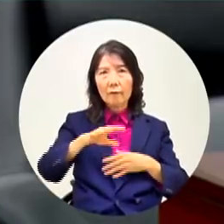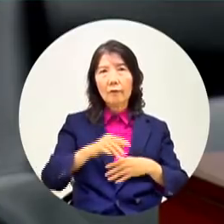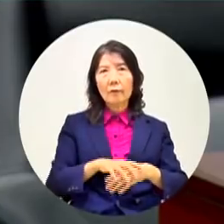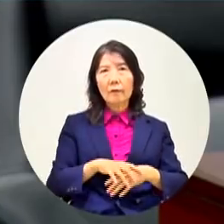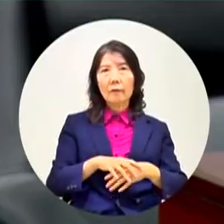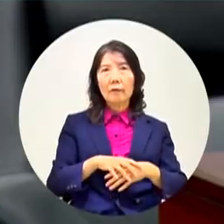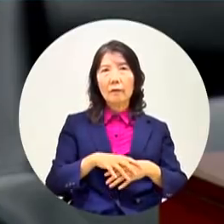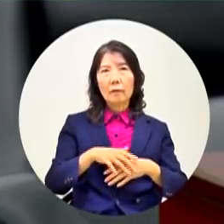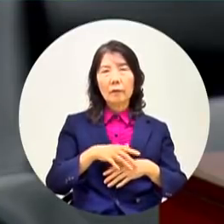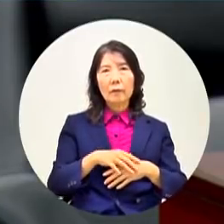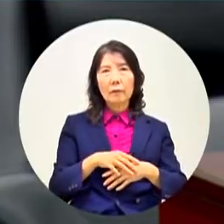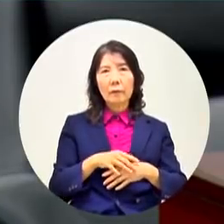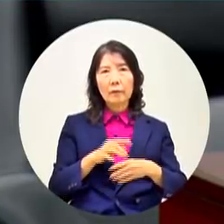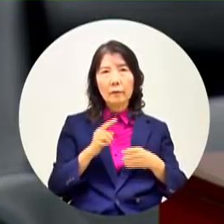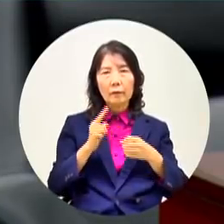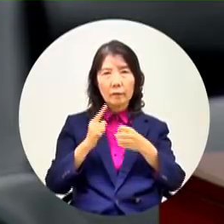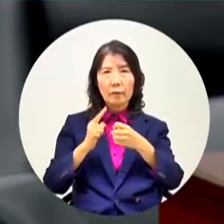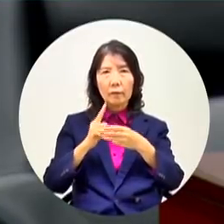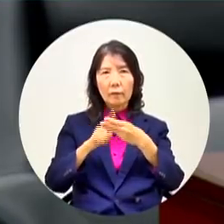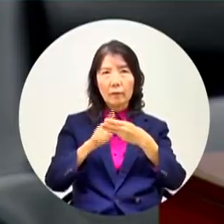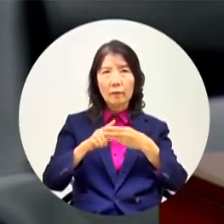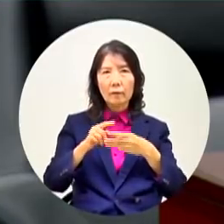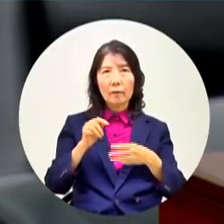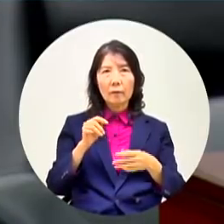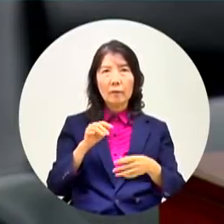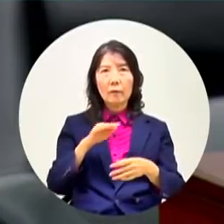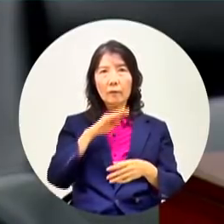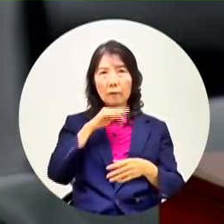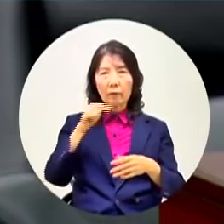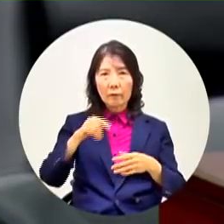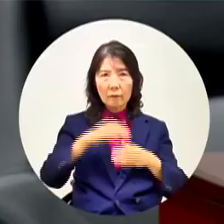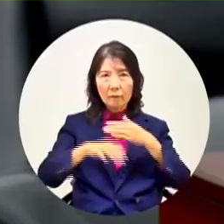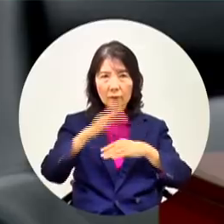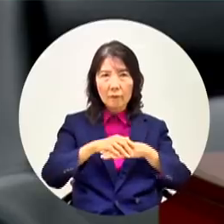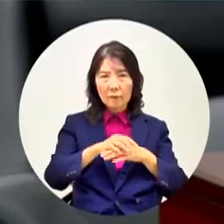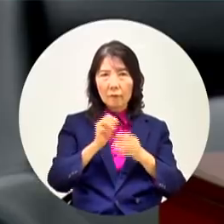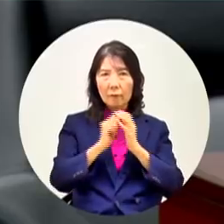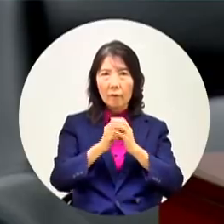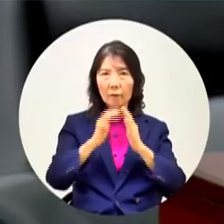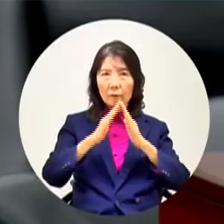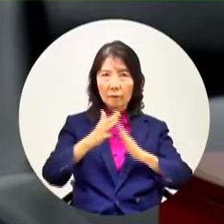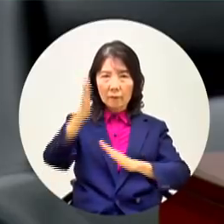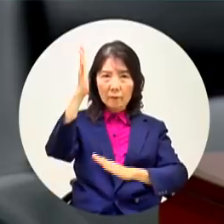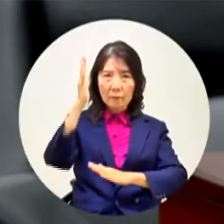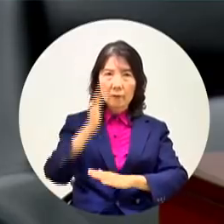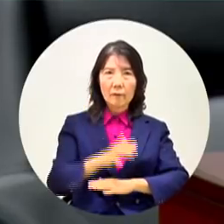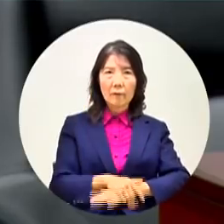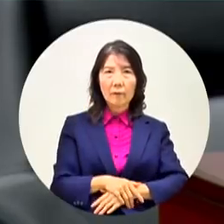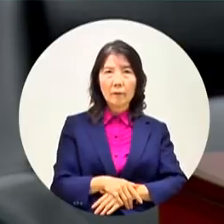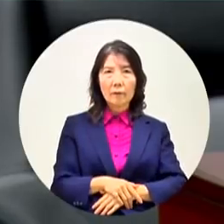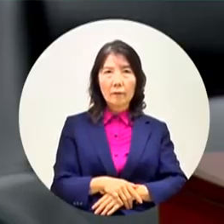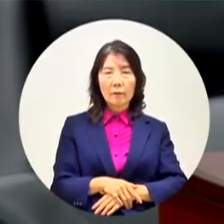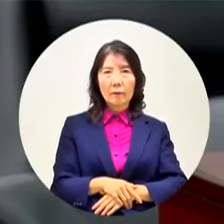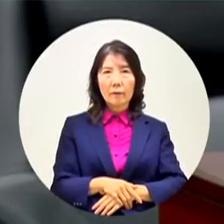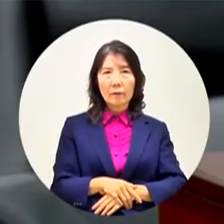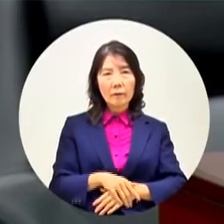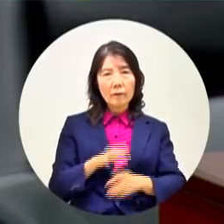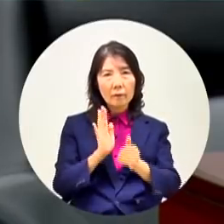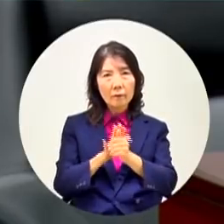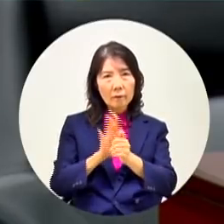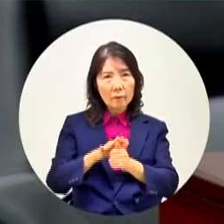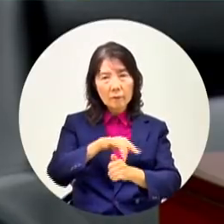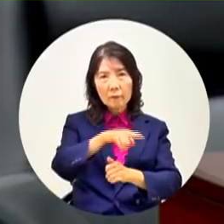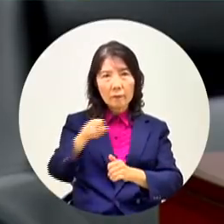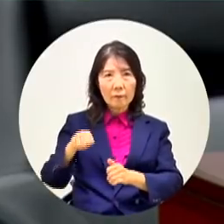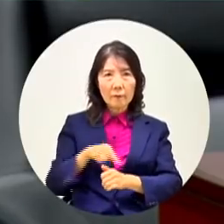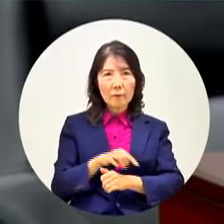标性。当然，直接来完成了的，我相信拜托咱的市政府怎样来去协助这个我们